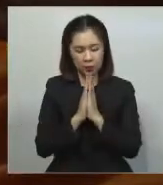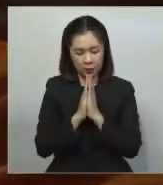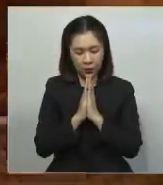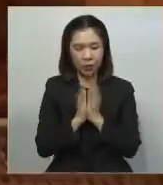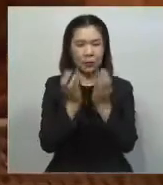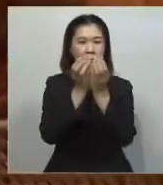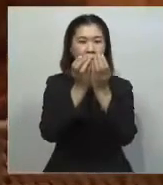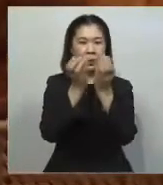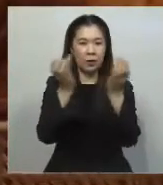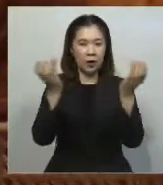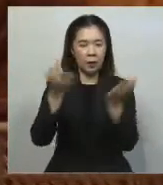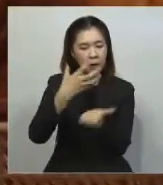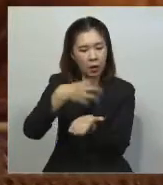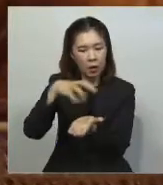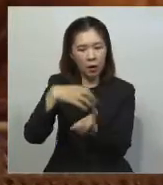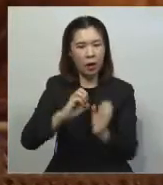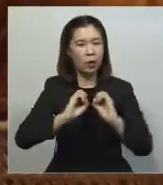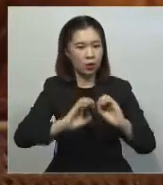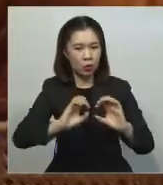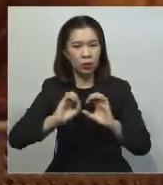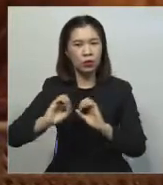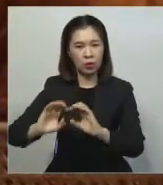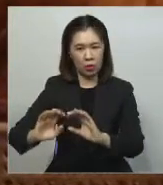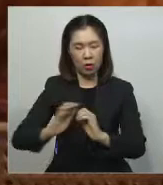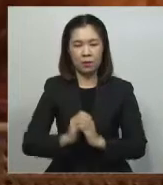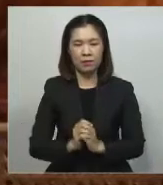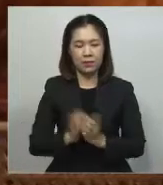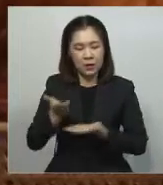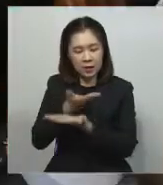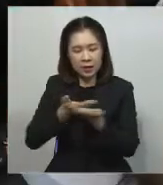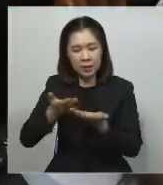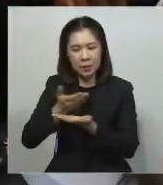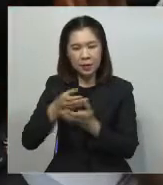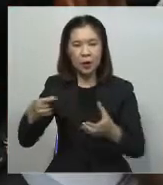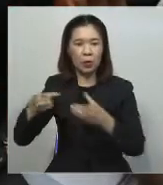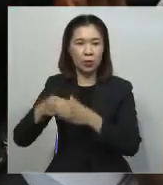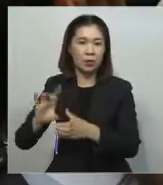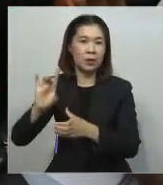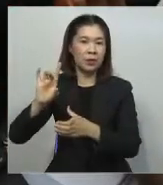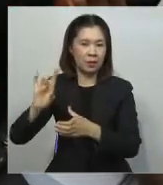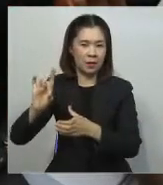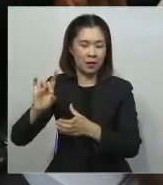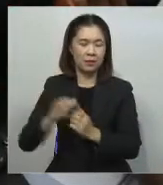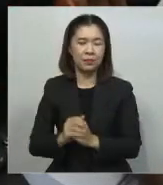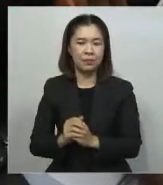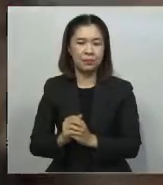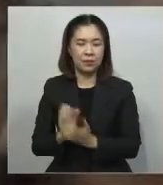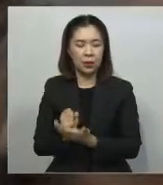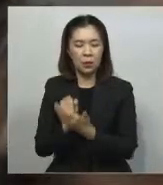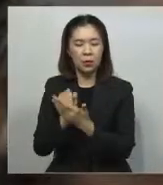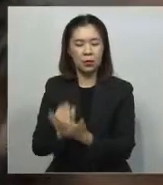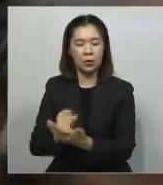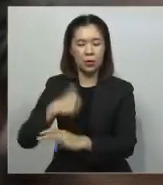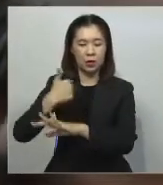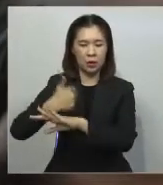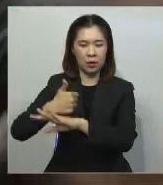จากพระเดชพระคุณพระพรหมมังคลาจารย์ที่ปรึกษาเจ้าคณะภาค8ผู้ช่วยเจ้าอาวาสวัดไตรมิตรวิ